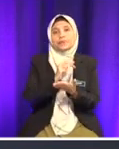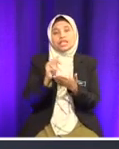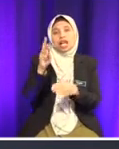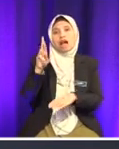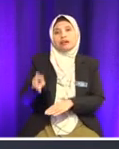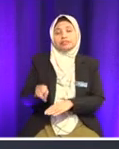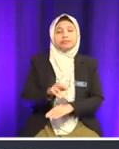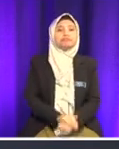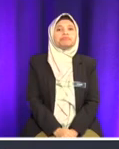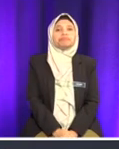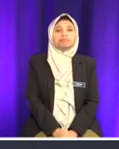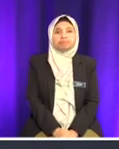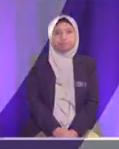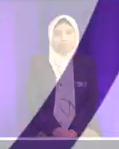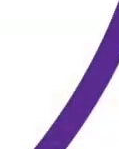rendah